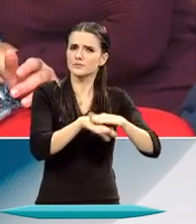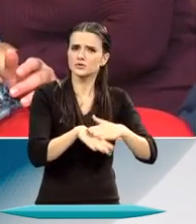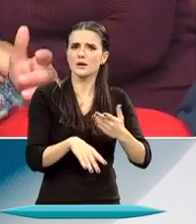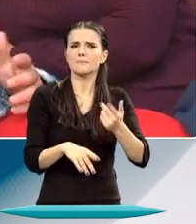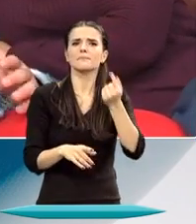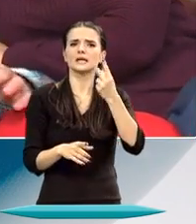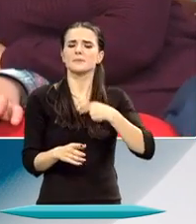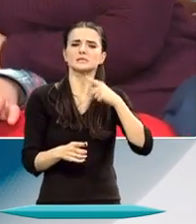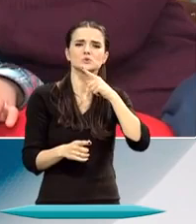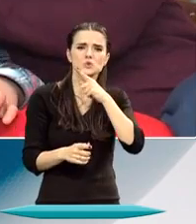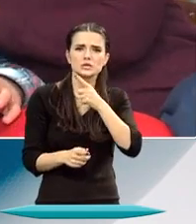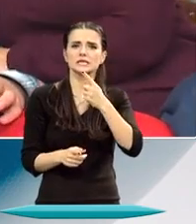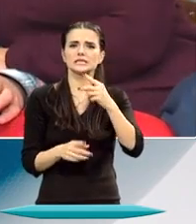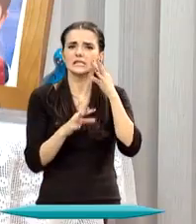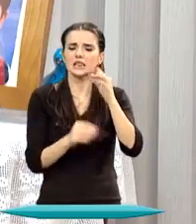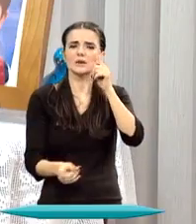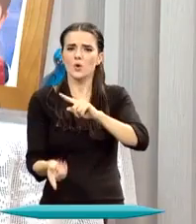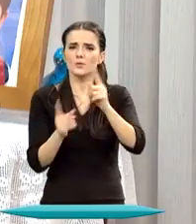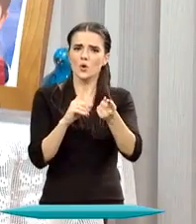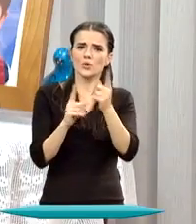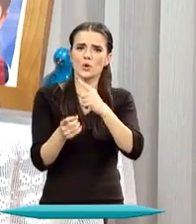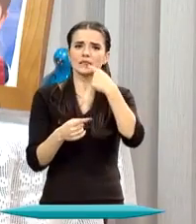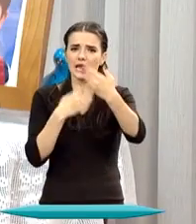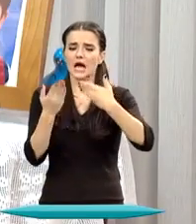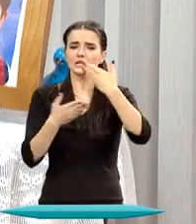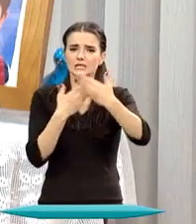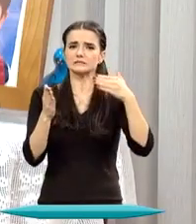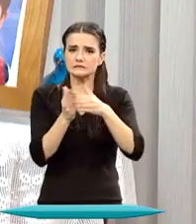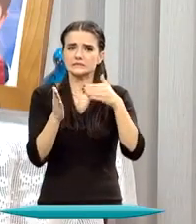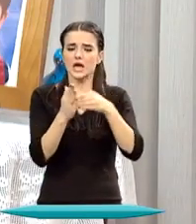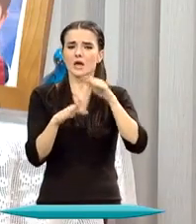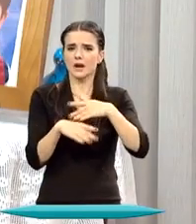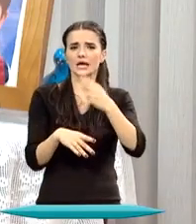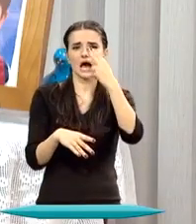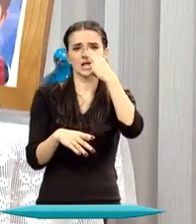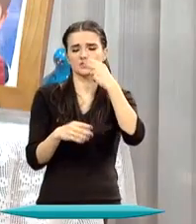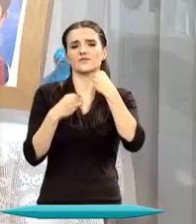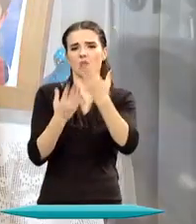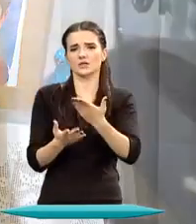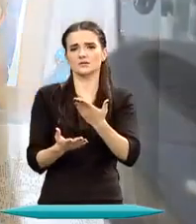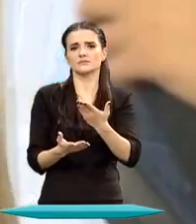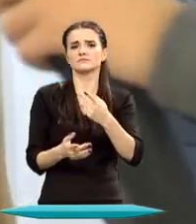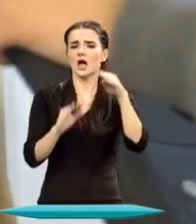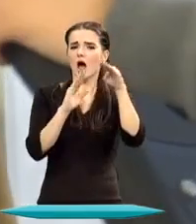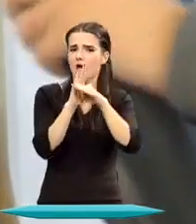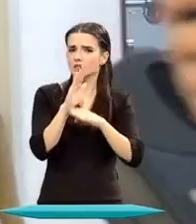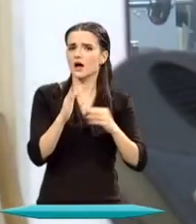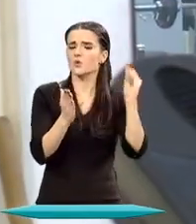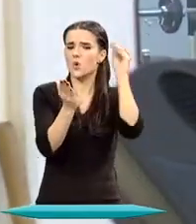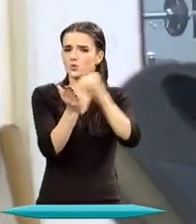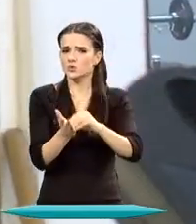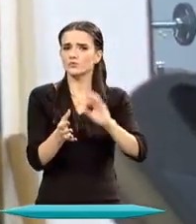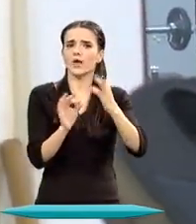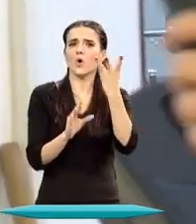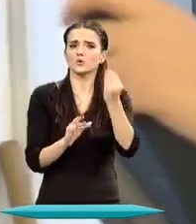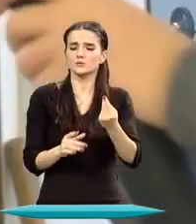biz insanları alıştırdık. Bu çocukları görmüyorlar, bilmiyorlar. Birçoğu evde. Ne oldu? Hayata çıkarttık biz bunları.